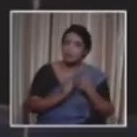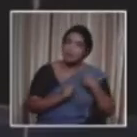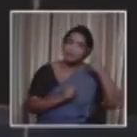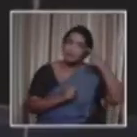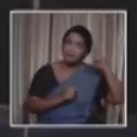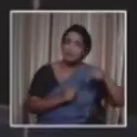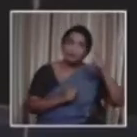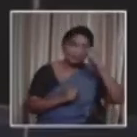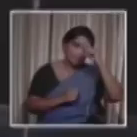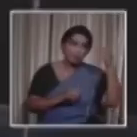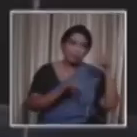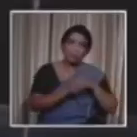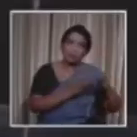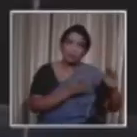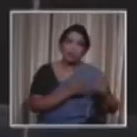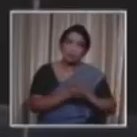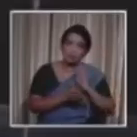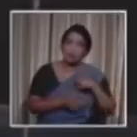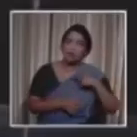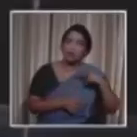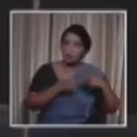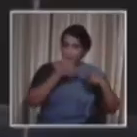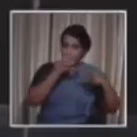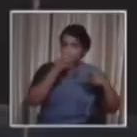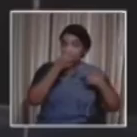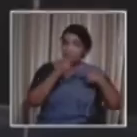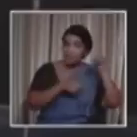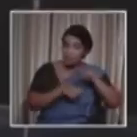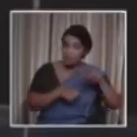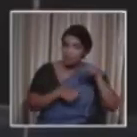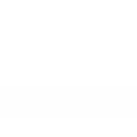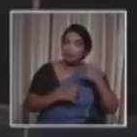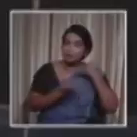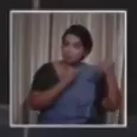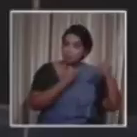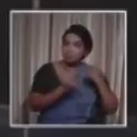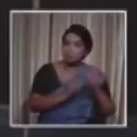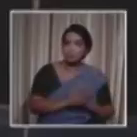කරනවා එතුමාගේ සහයෝගය අවශ්‍යයි. මම දිනපතා එතුමත් එක්ක කතා කරනවා.